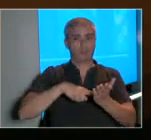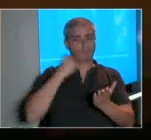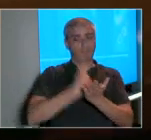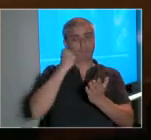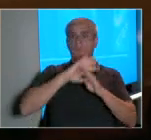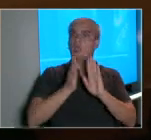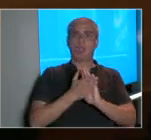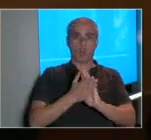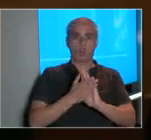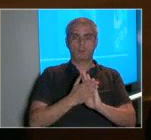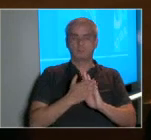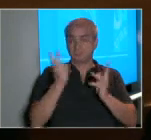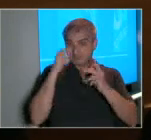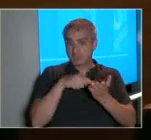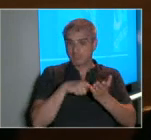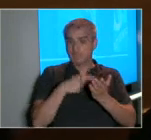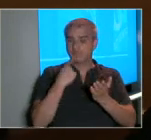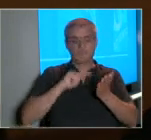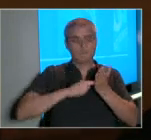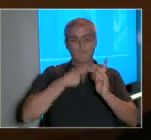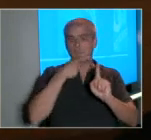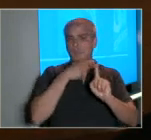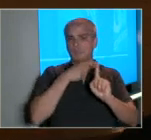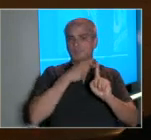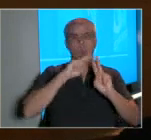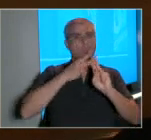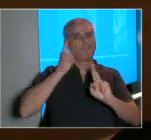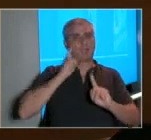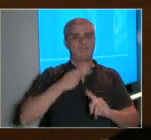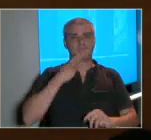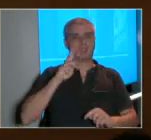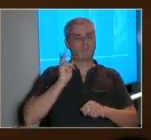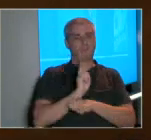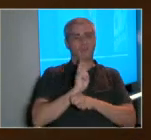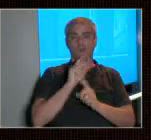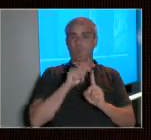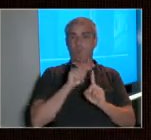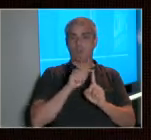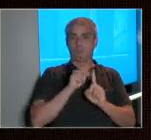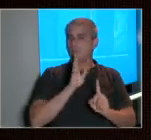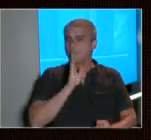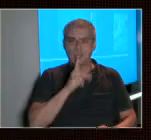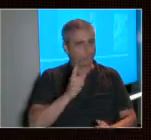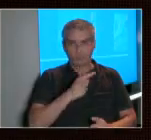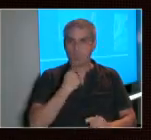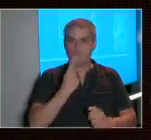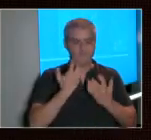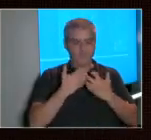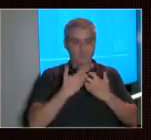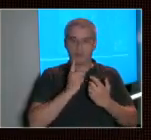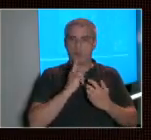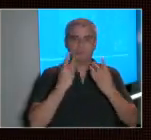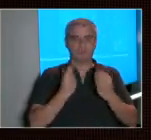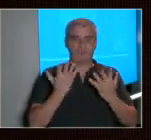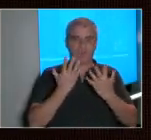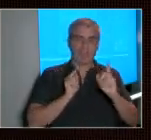אותו, הכל. ההסכם הזה הגדיר יעד שהעולם חייב ומתחייב לעמוד בו. הבעיה שהוא לא הגדיר מנגנונים מספיק